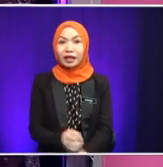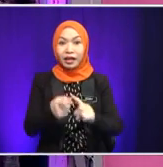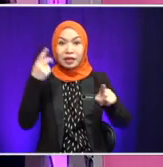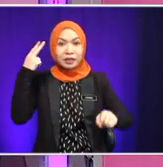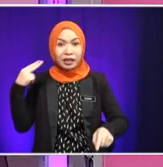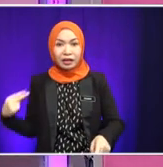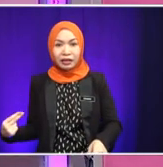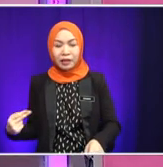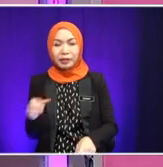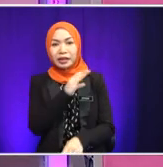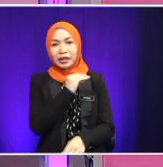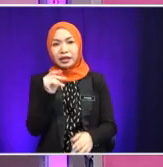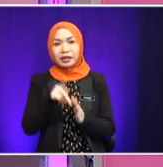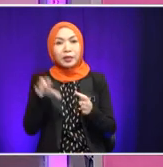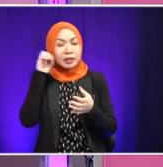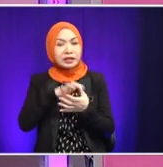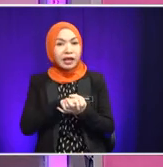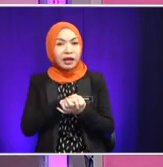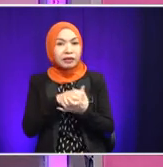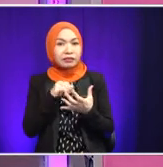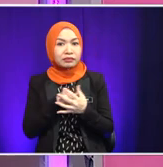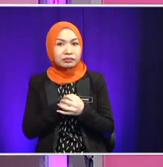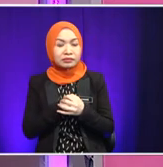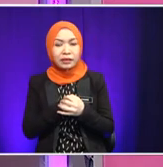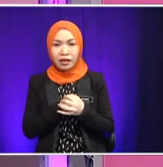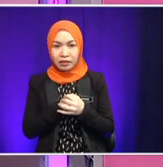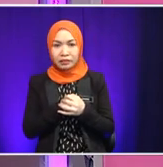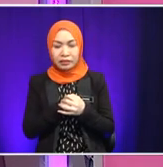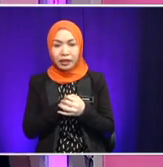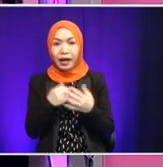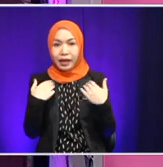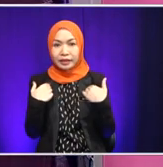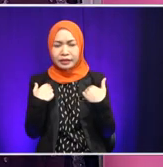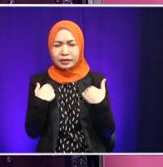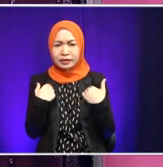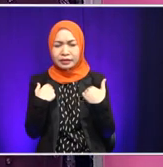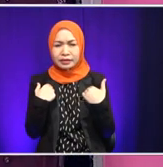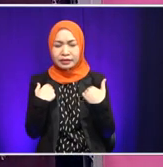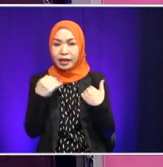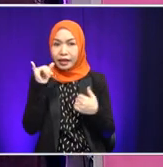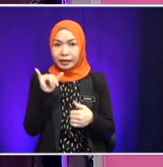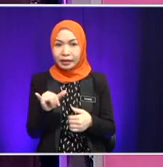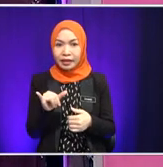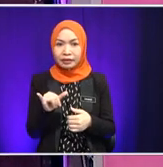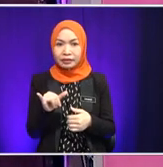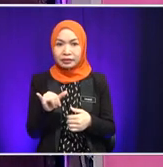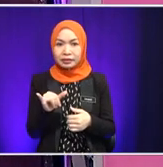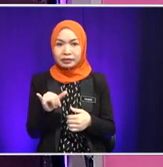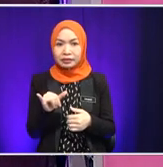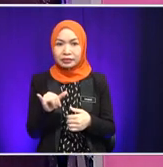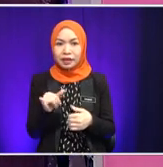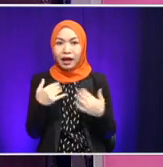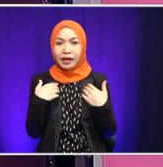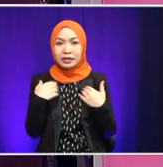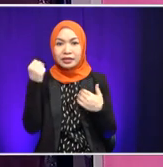dan kepercayaannya contohnya Ini juga segelintir ya pihak yang mana mereka adanya sikap para